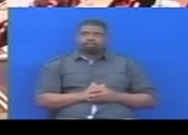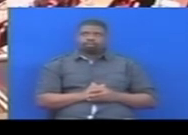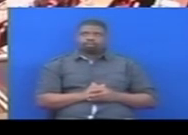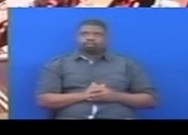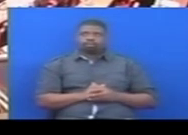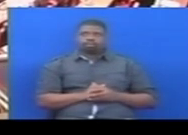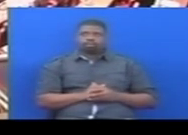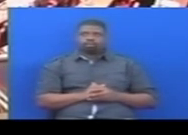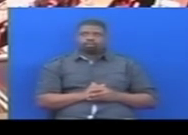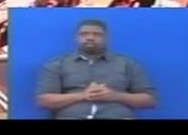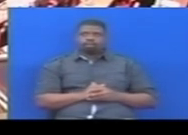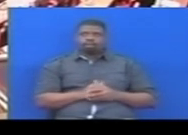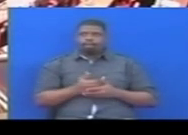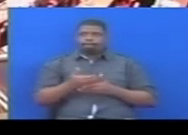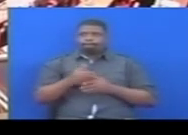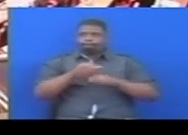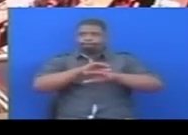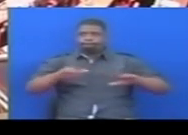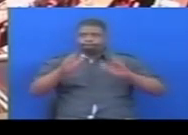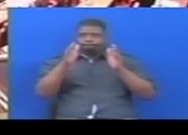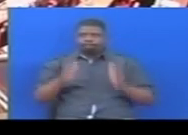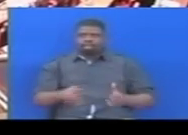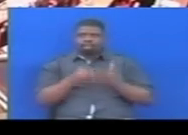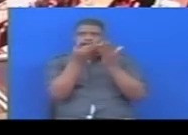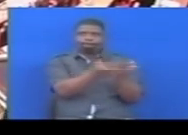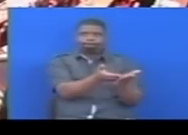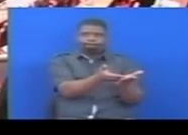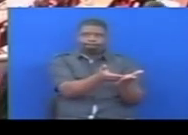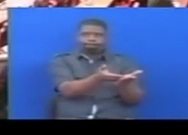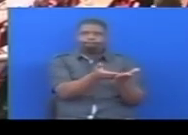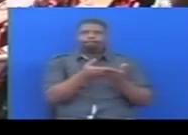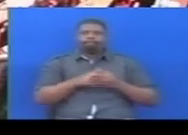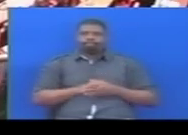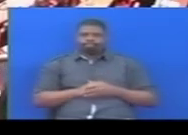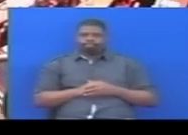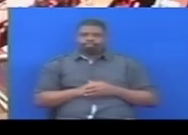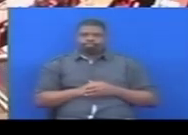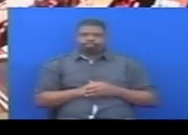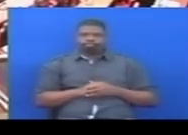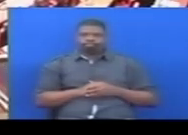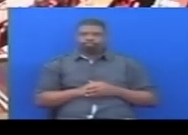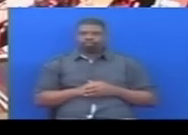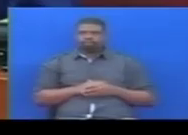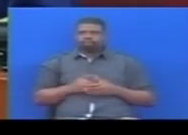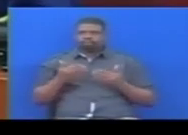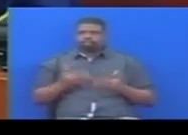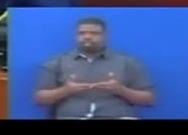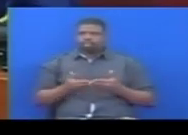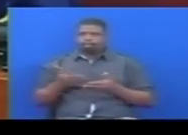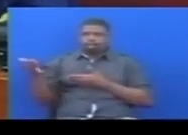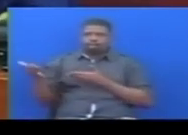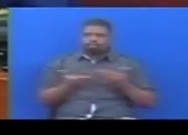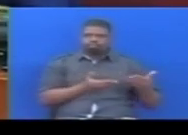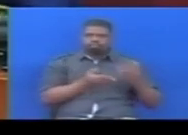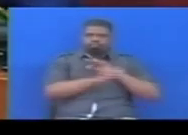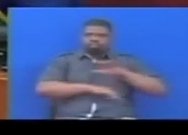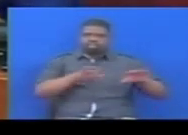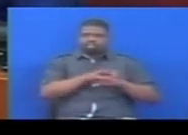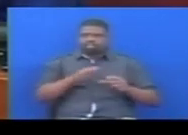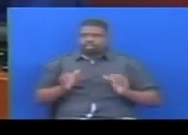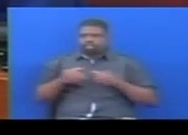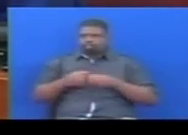Hati za kuwasilisha mezani. Hati za kuwasilisha mezani, ni mwite mwenyekiti wa kamati ya kudumu